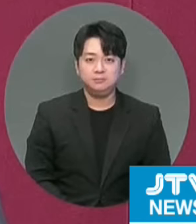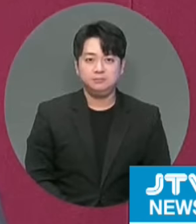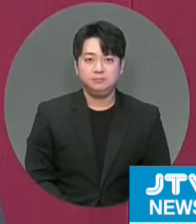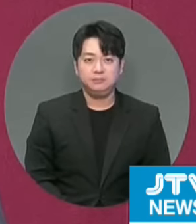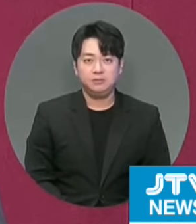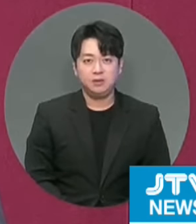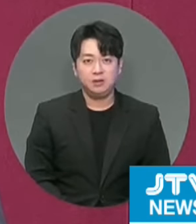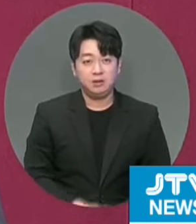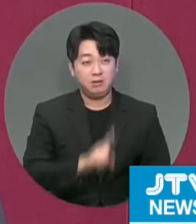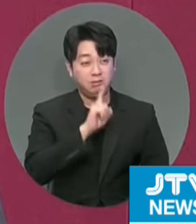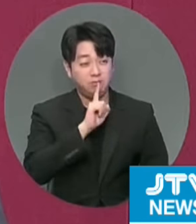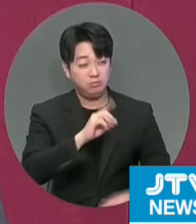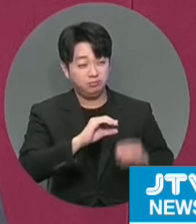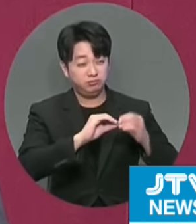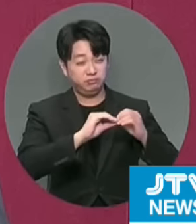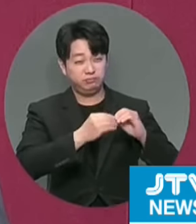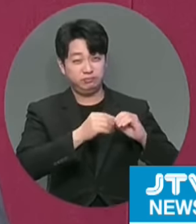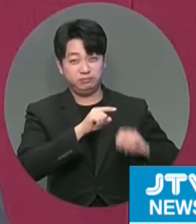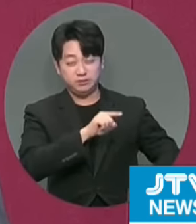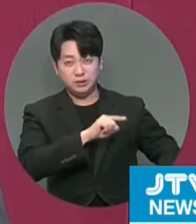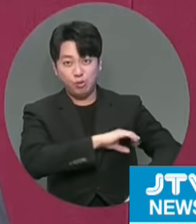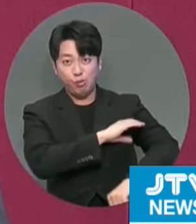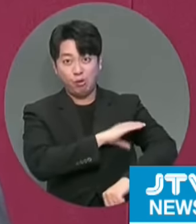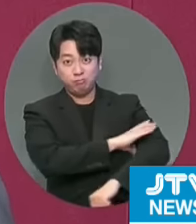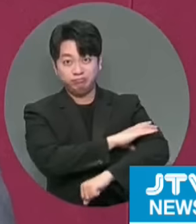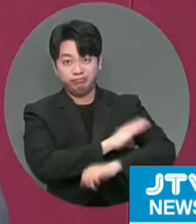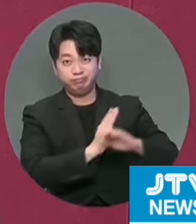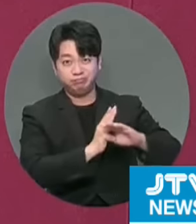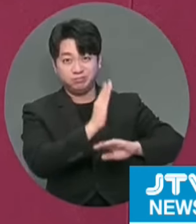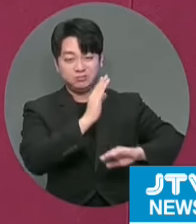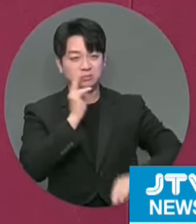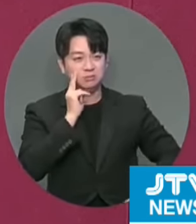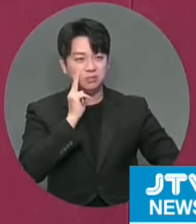말이 안 되는 입법 권력의 행포입니다.